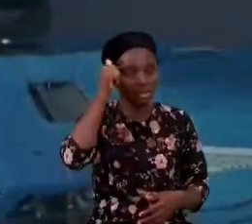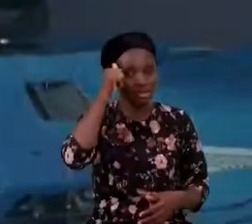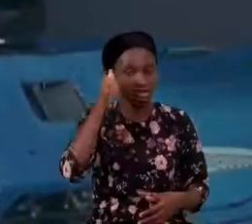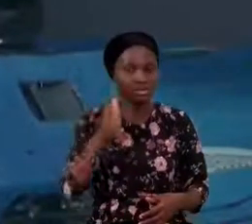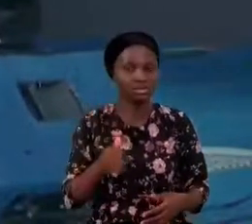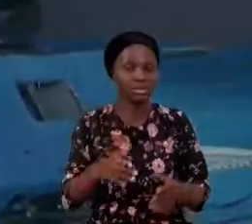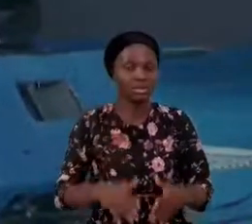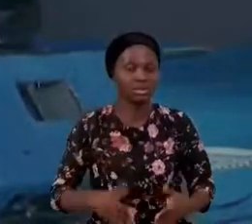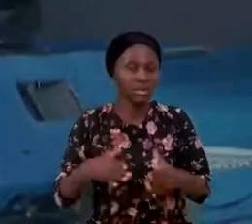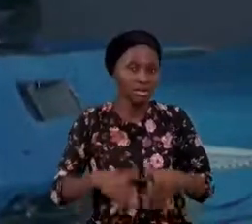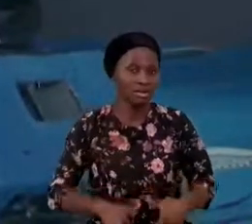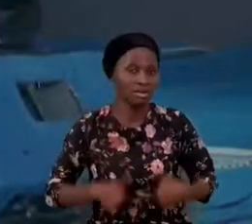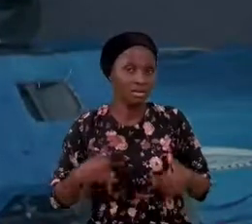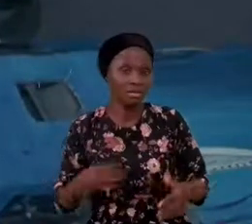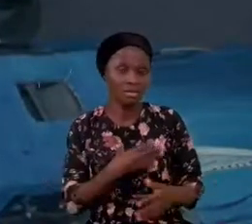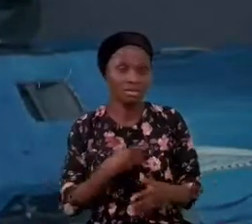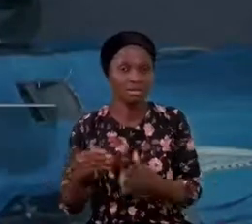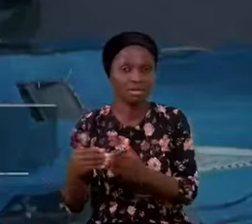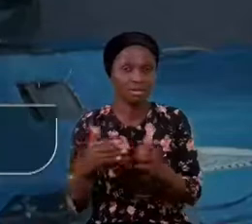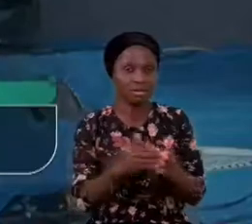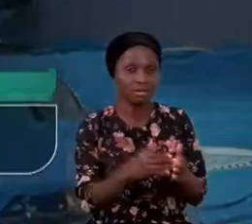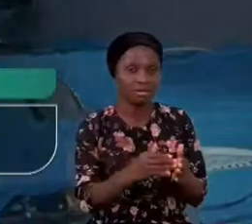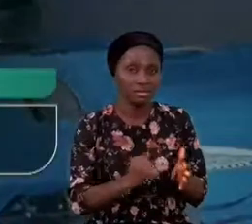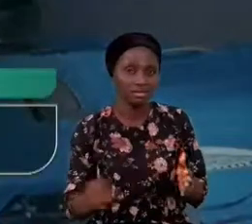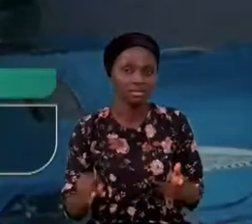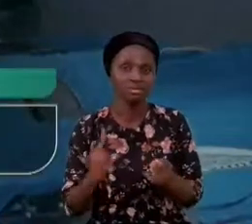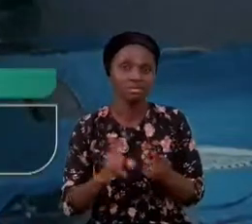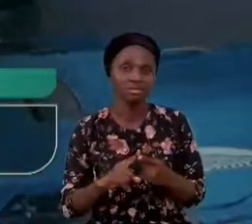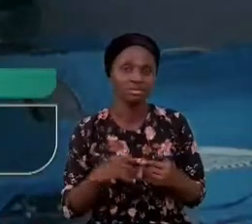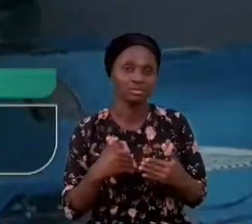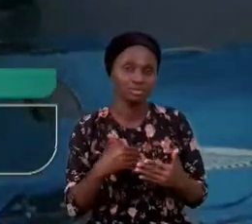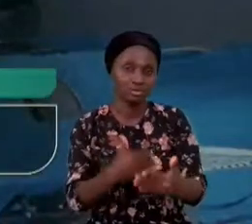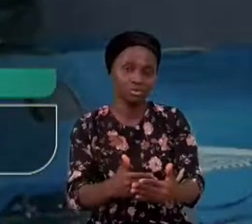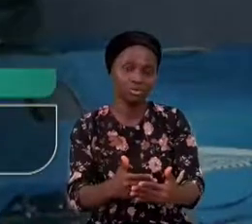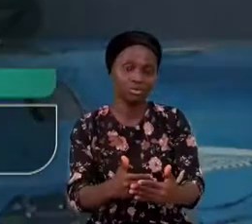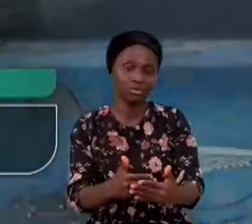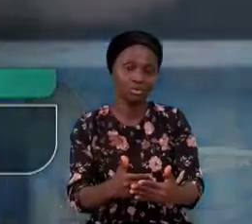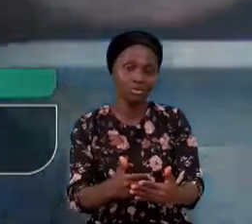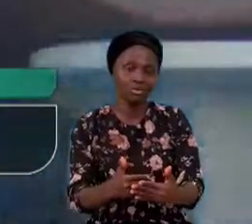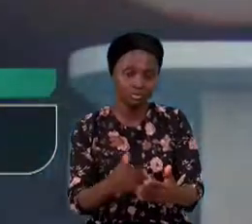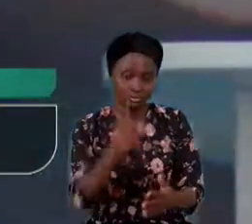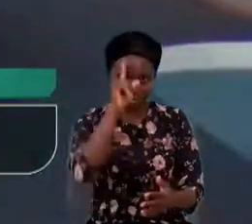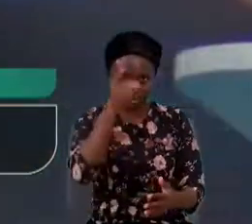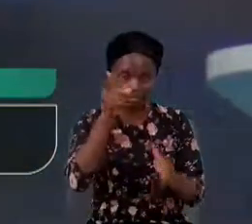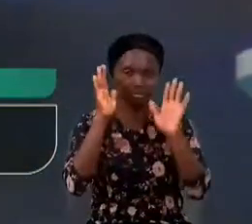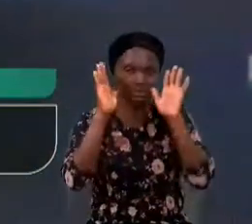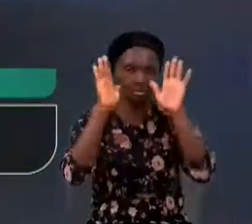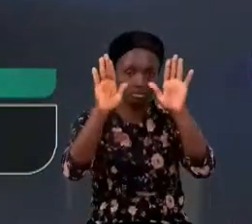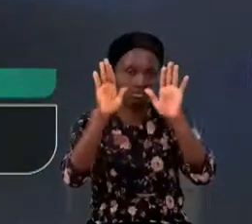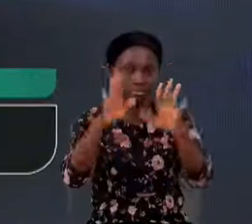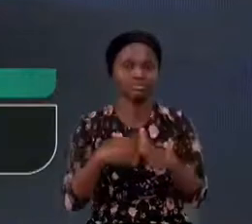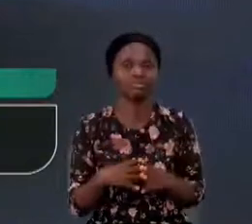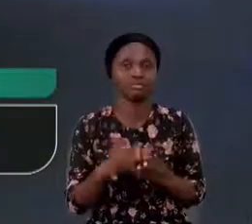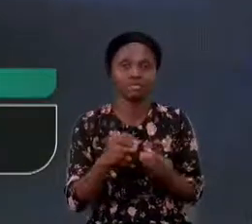premier point donc, les adolescents focalisés, vous voyez, mes enfants, fils et